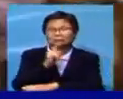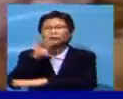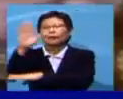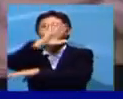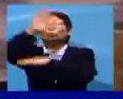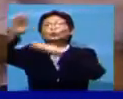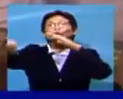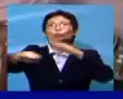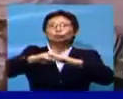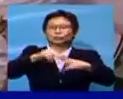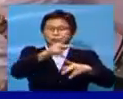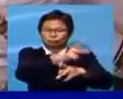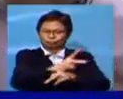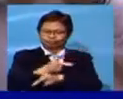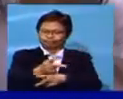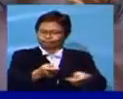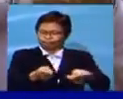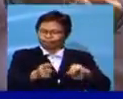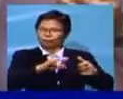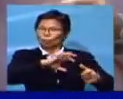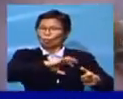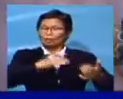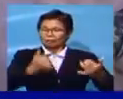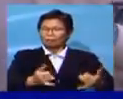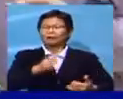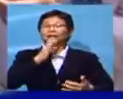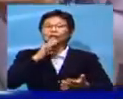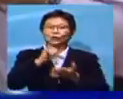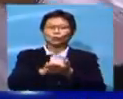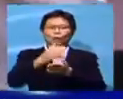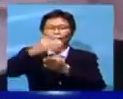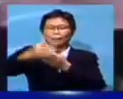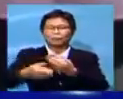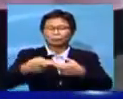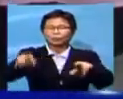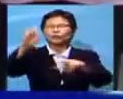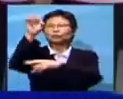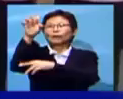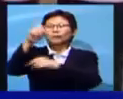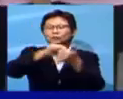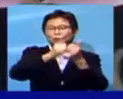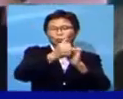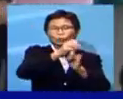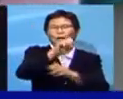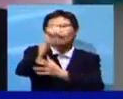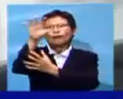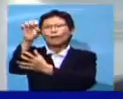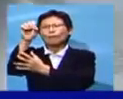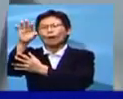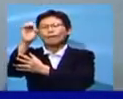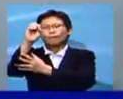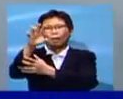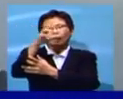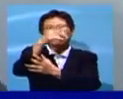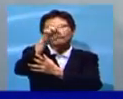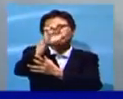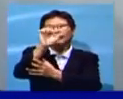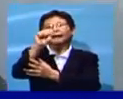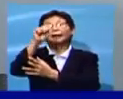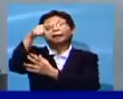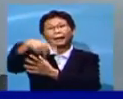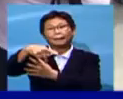segalanya dalam kawalan pihak polis beliau menyatakannya selepas merasmikan karnival sukan dan pasara Perkap kontinen